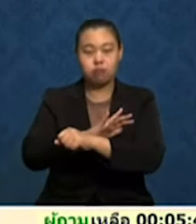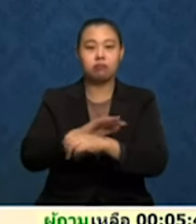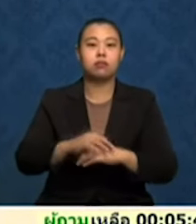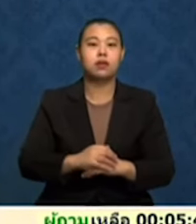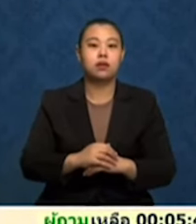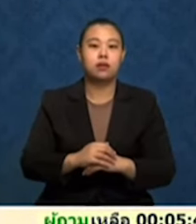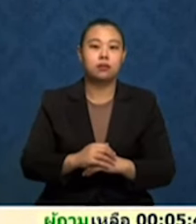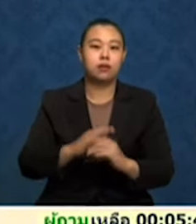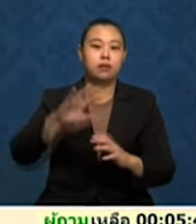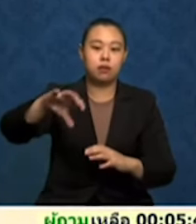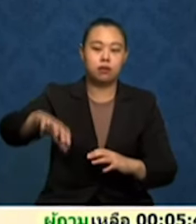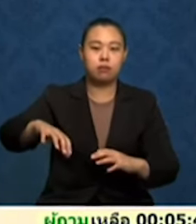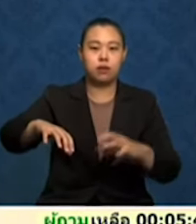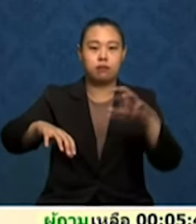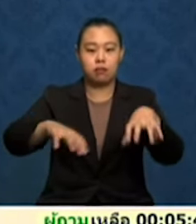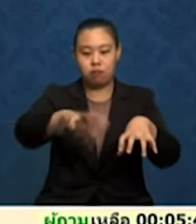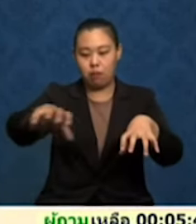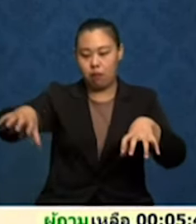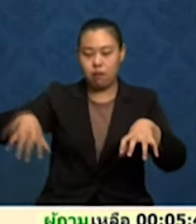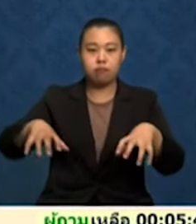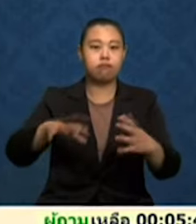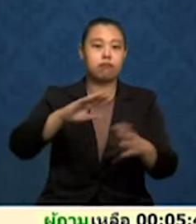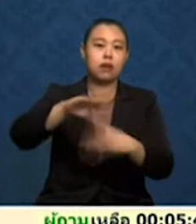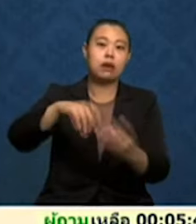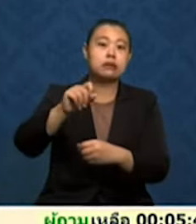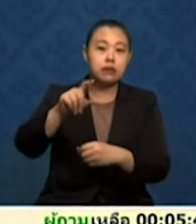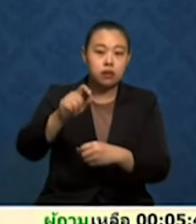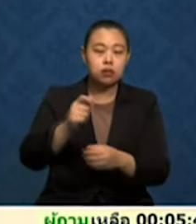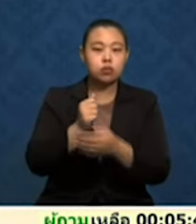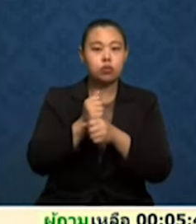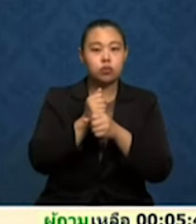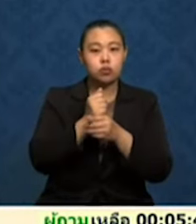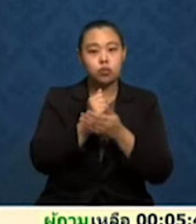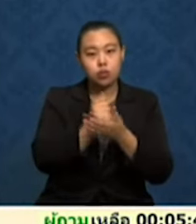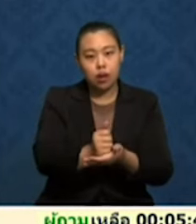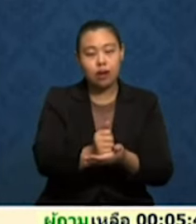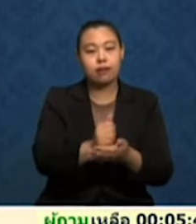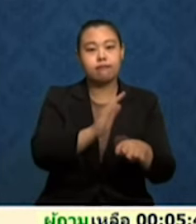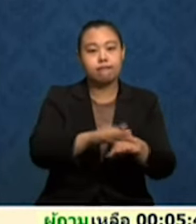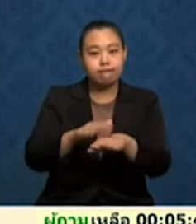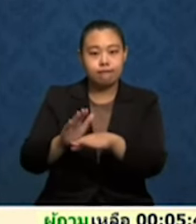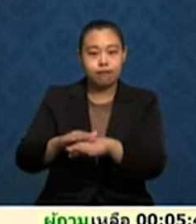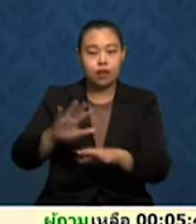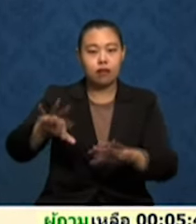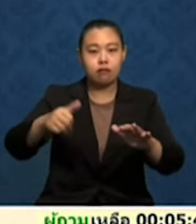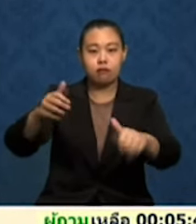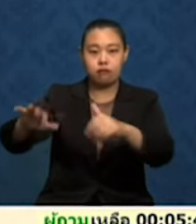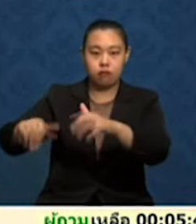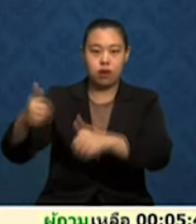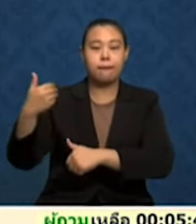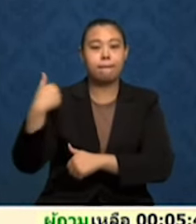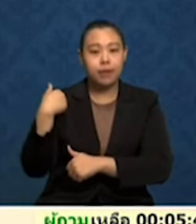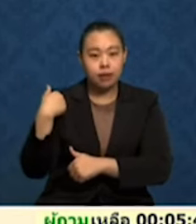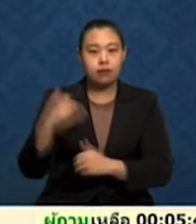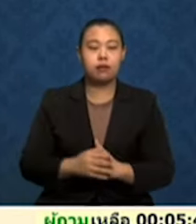พื้นที่เศรษฐกิจให้กลับคืนมาดังเดิมในเรื่องของการกระตุ้นให้เกิดการหมุนเวียนของเศรษฐกิจฉันก็ต้องเรียนว่า